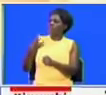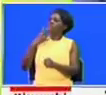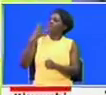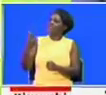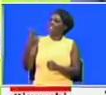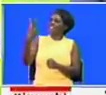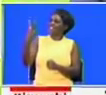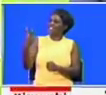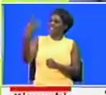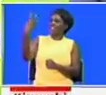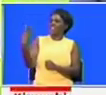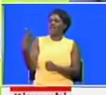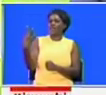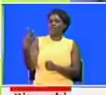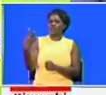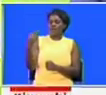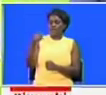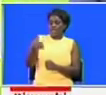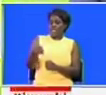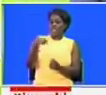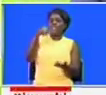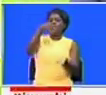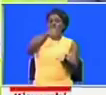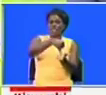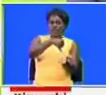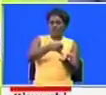19,611,423. This number includes